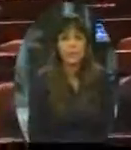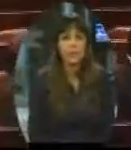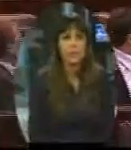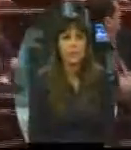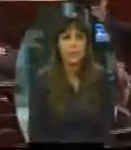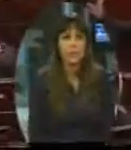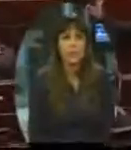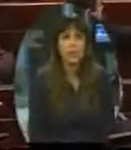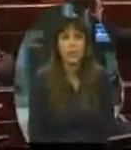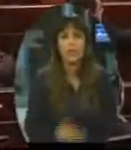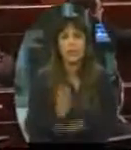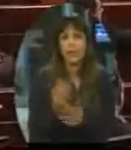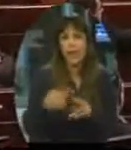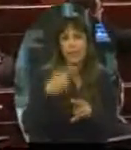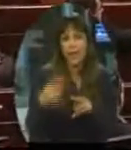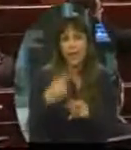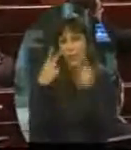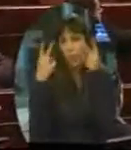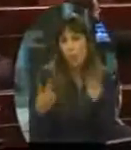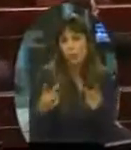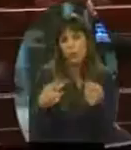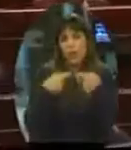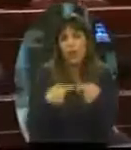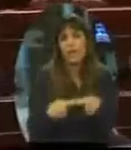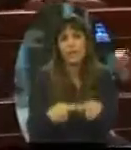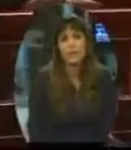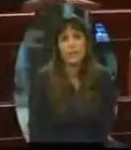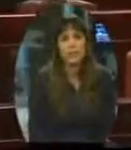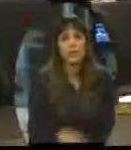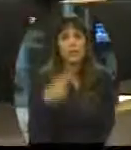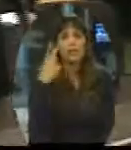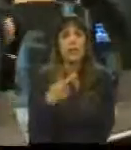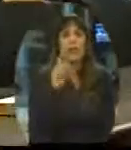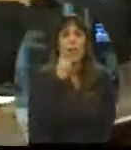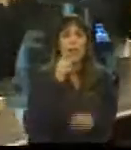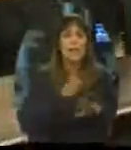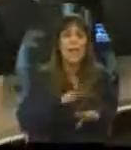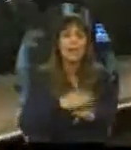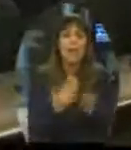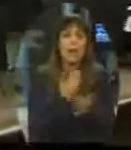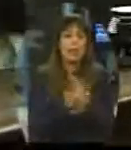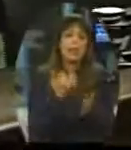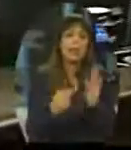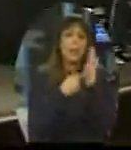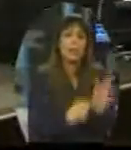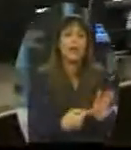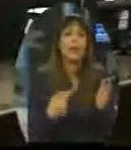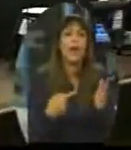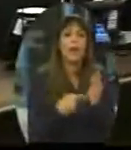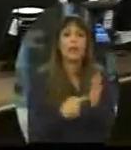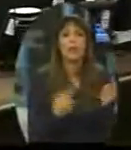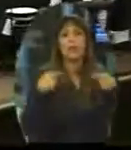אמנם כבר התרגלנו למרות הללו של חברי הכנסת, אך נראה כי הקוד האתי החדש שהוצג היום על ידי יושב ראש הכנסת